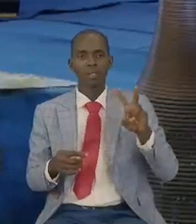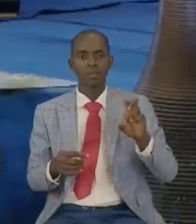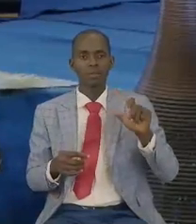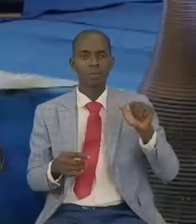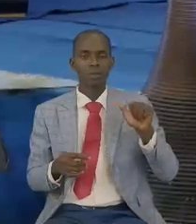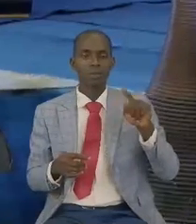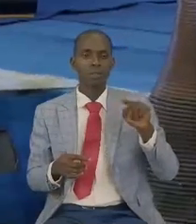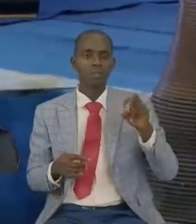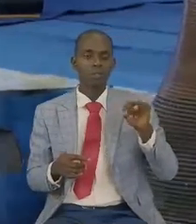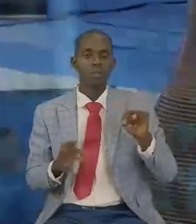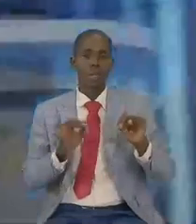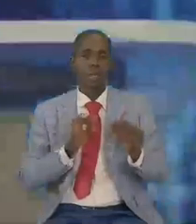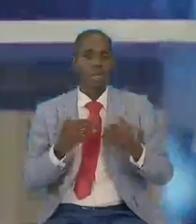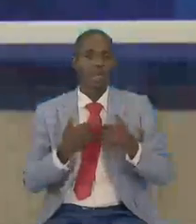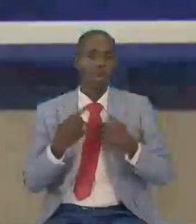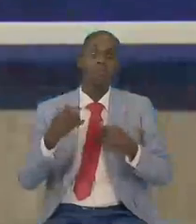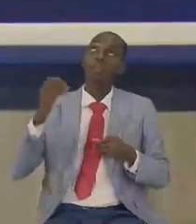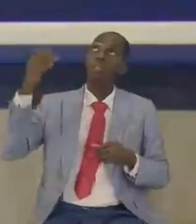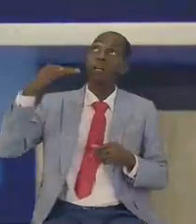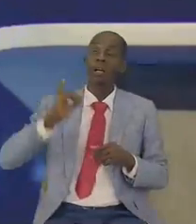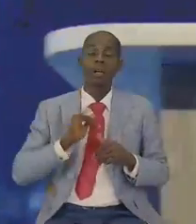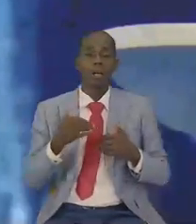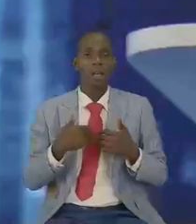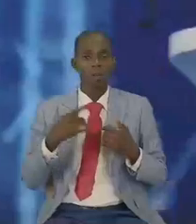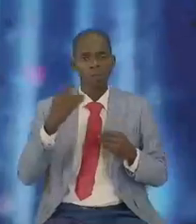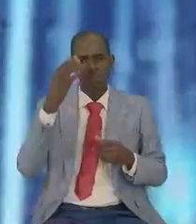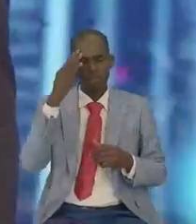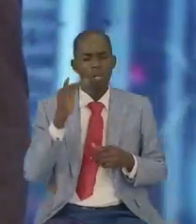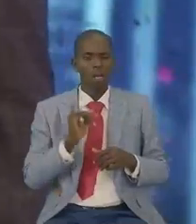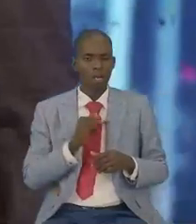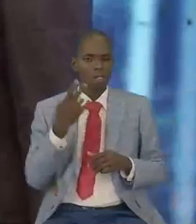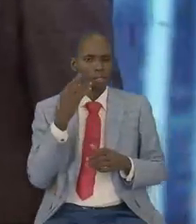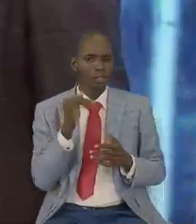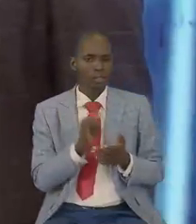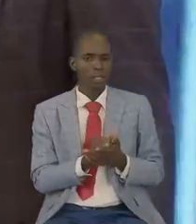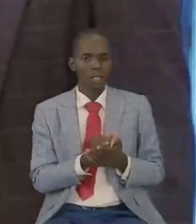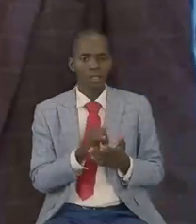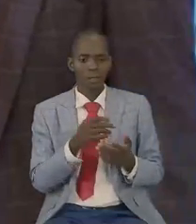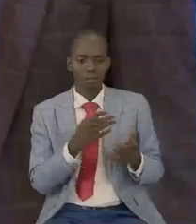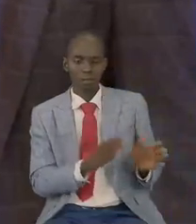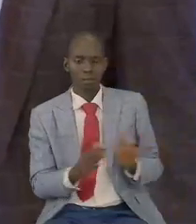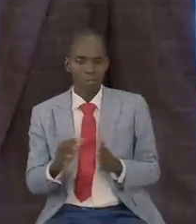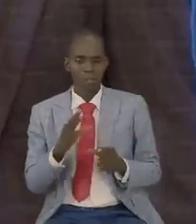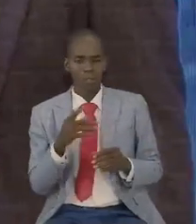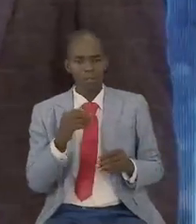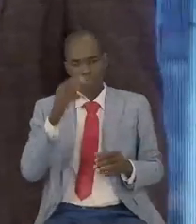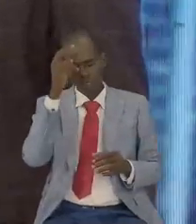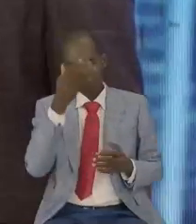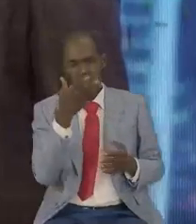lumière, j'ai la lampe. Et je vois ce piège là-bas, là. Vous